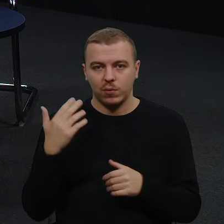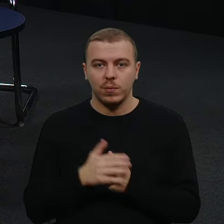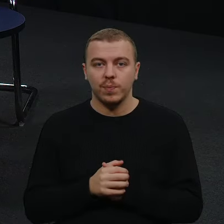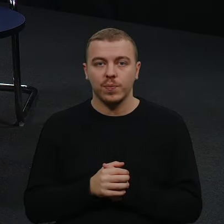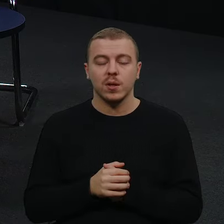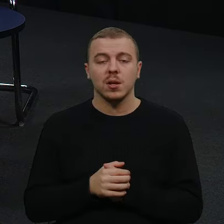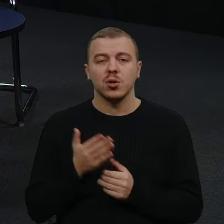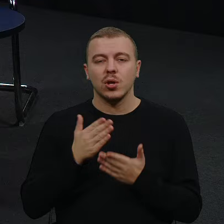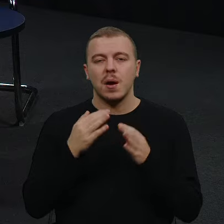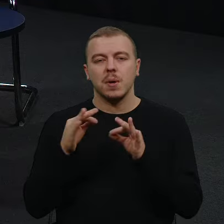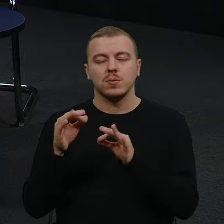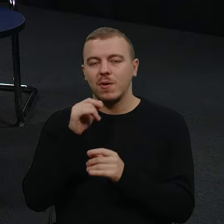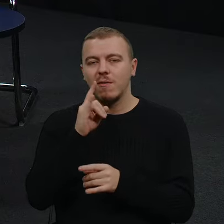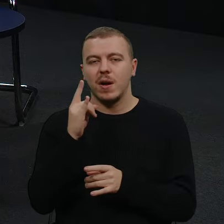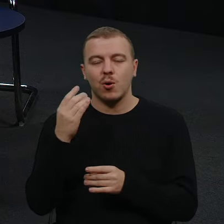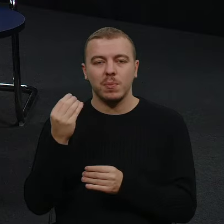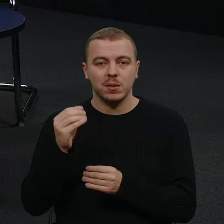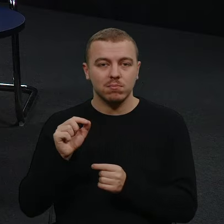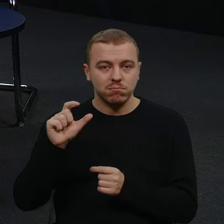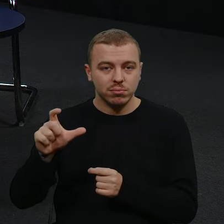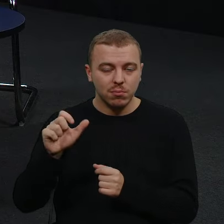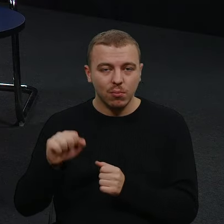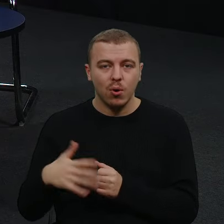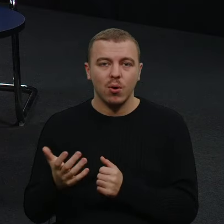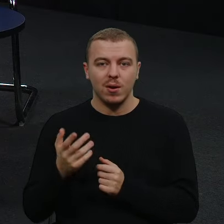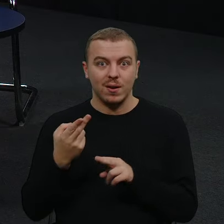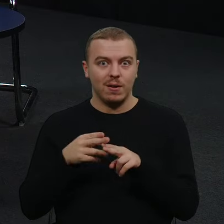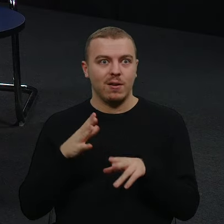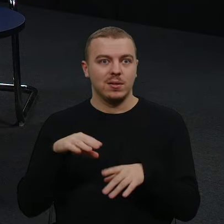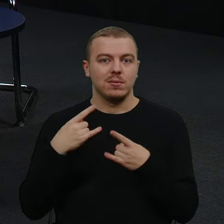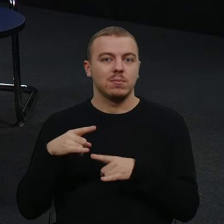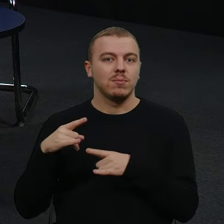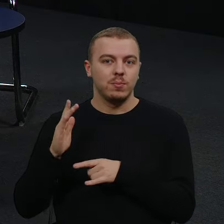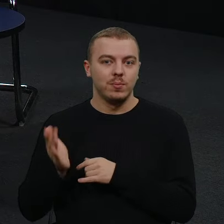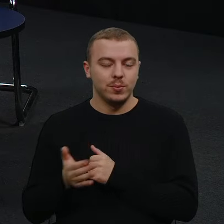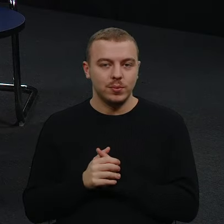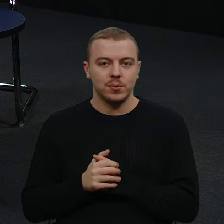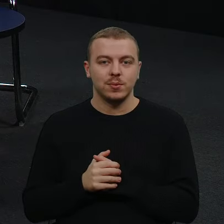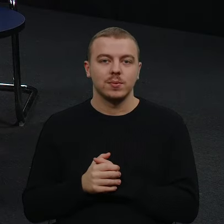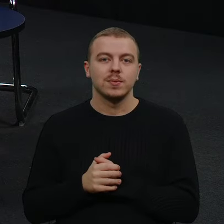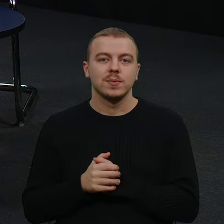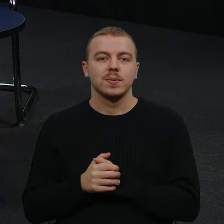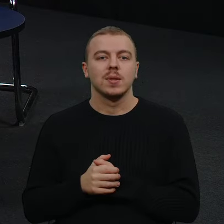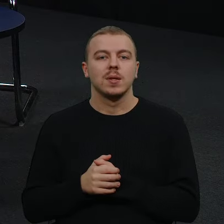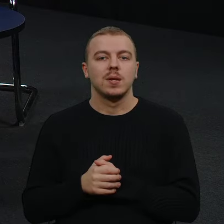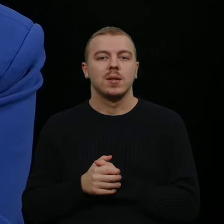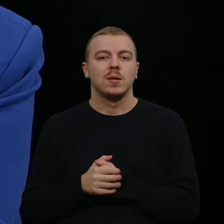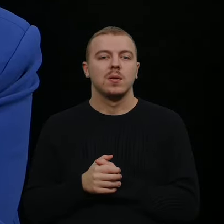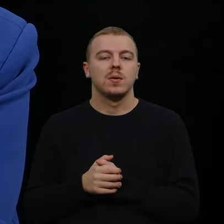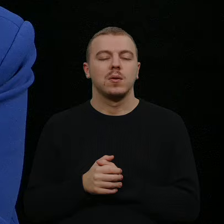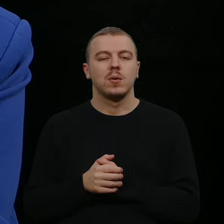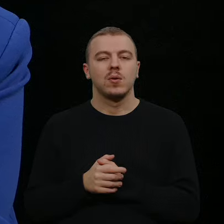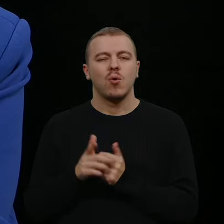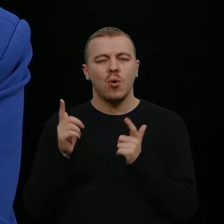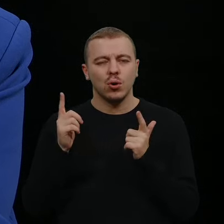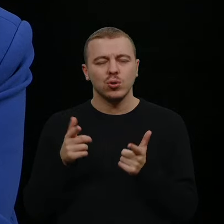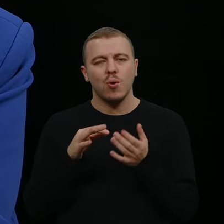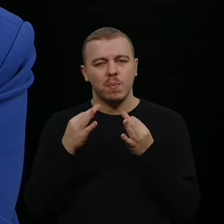įvairių pasiūlymų ten, vaiko pinigus padidinti, tada esą tai padidintų gimstamumą ir panašiai. Kokių nors